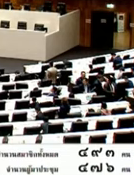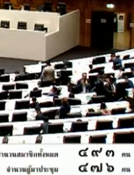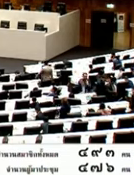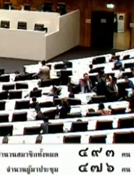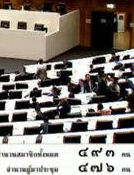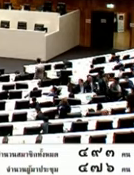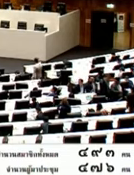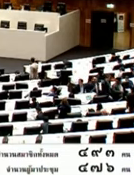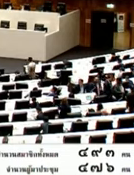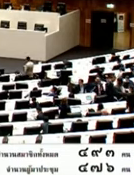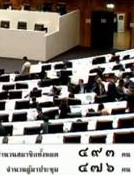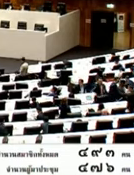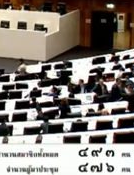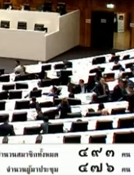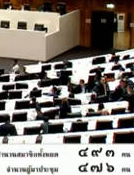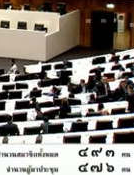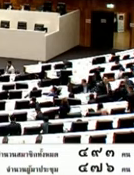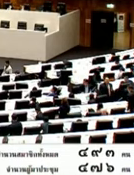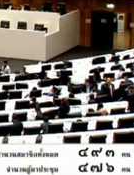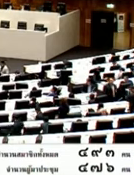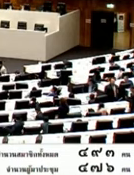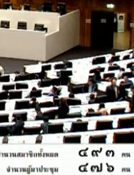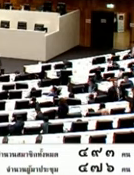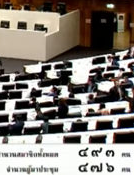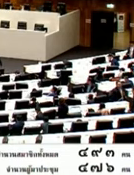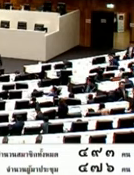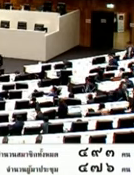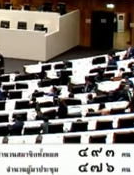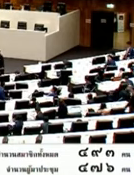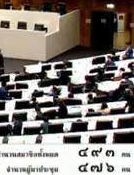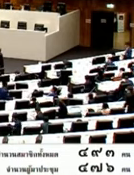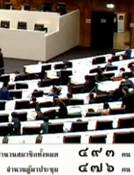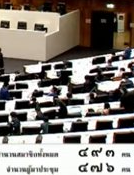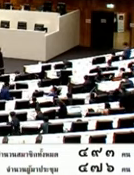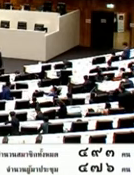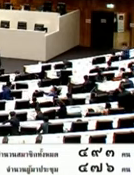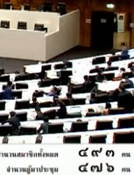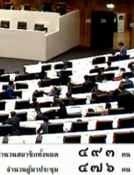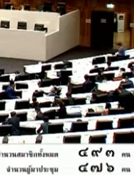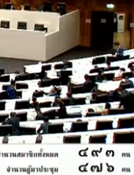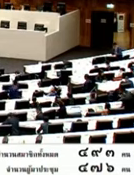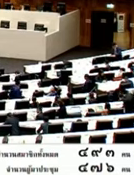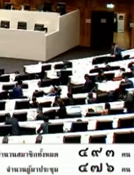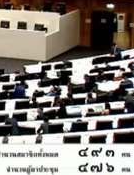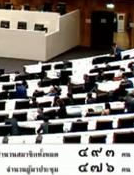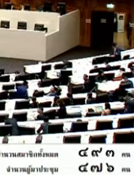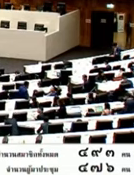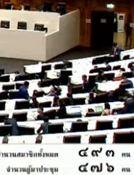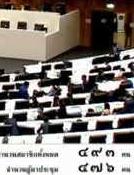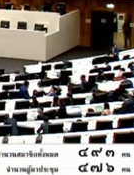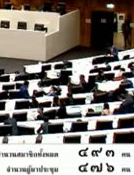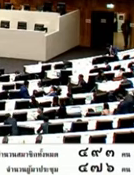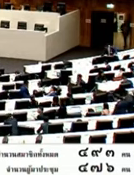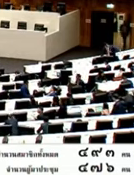ขอให้ท่านสมาชิกที่อยู่ข้างนอกครับกรุณาเข้ามาเพื่อจะลงมติครับ